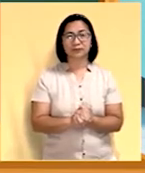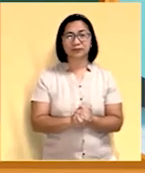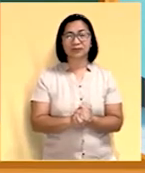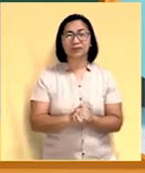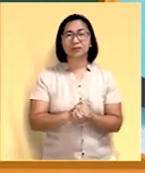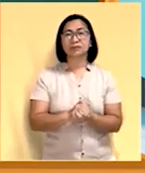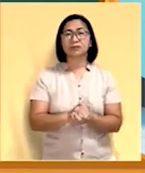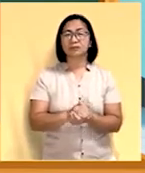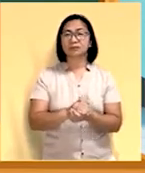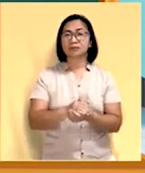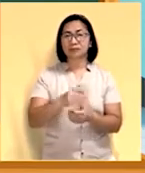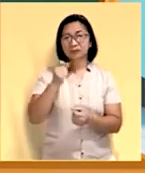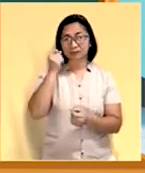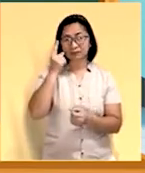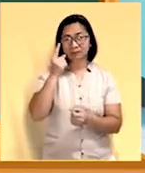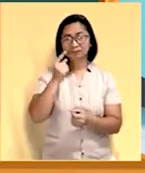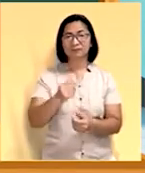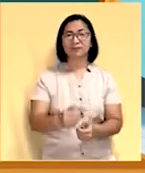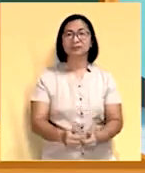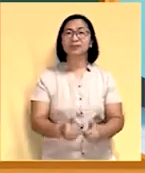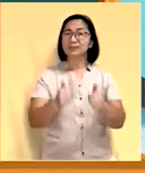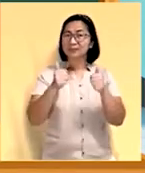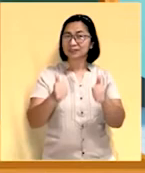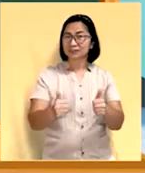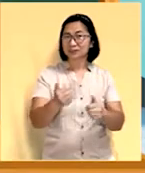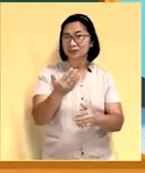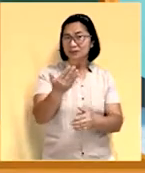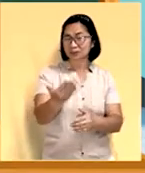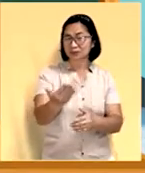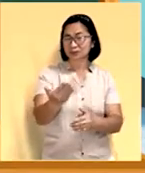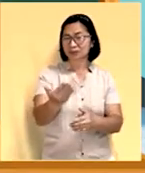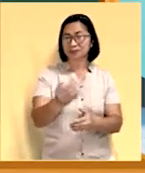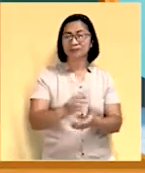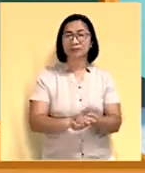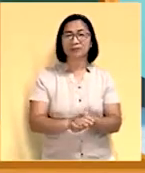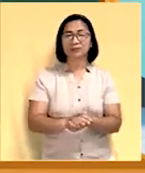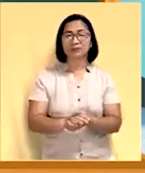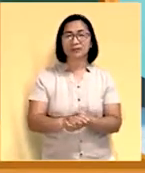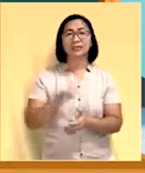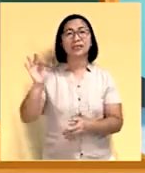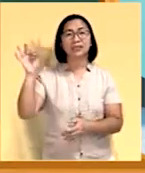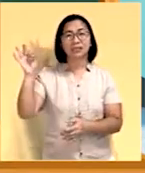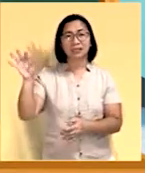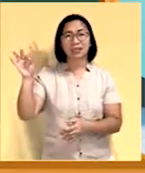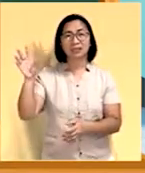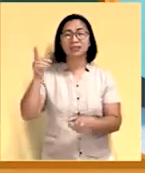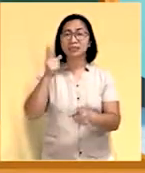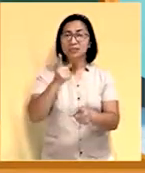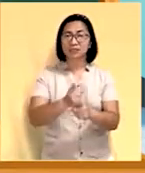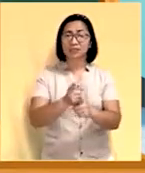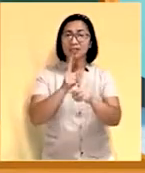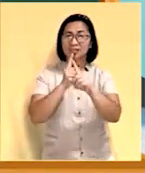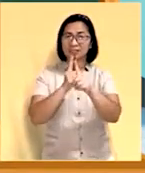Nakuha ba? Thumbs up para sa inyo! 19 ang tamang